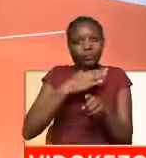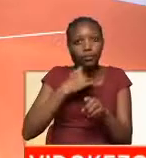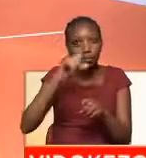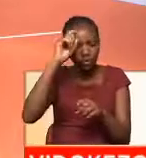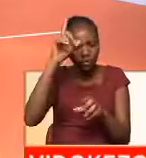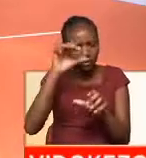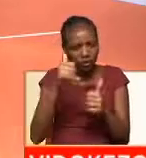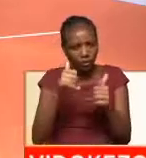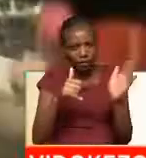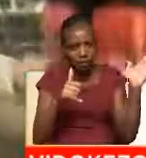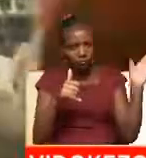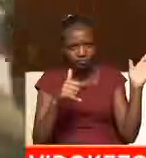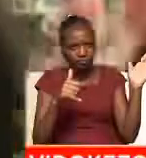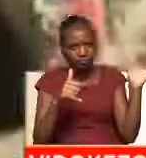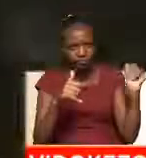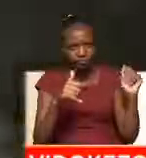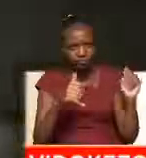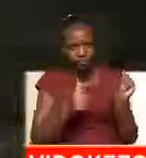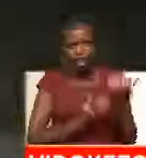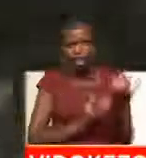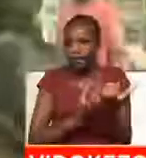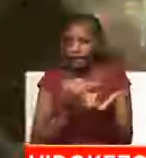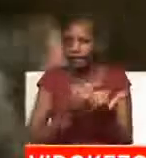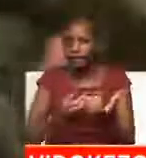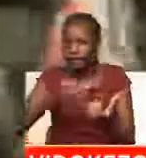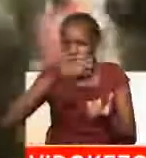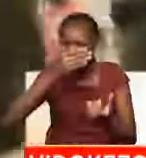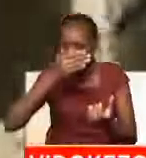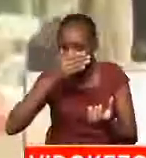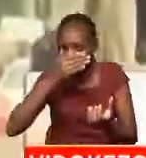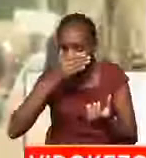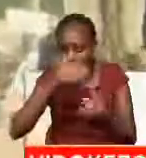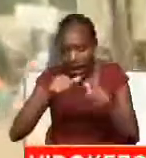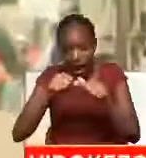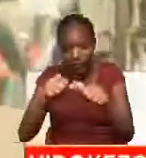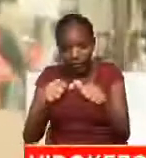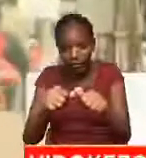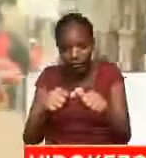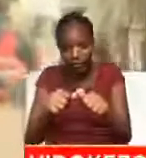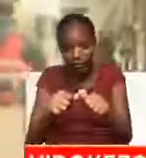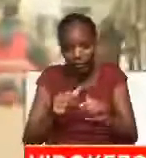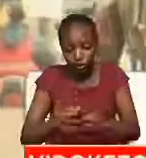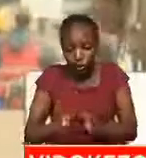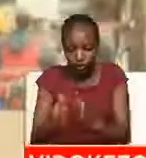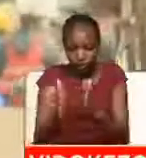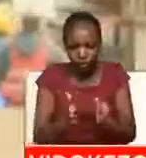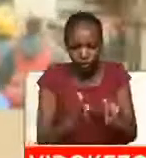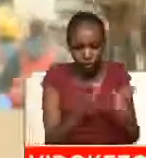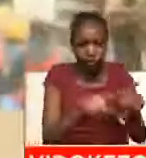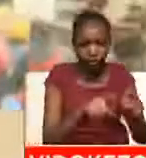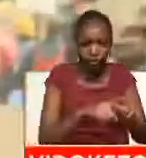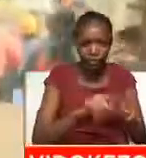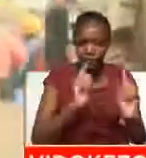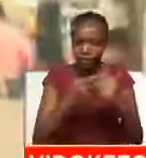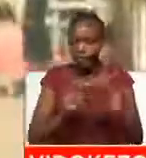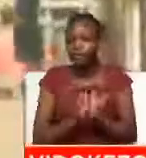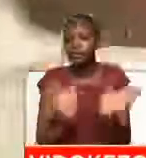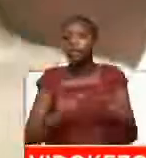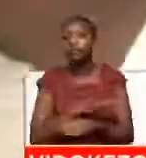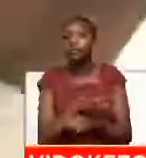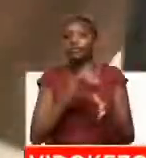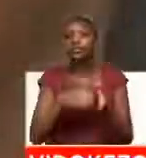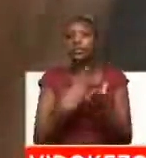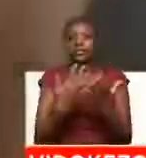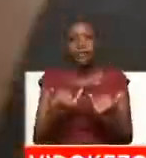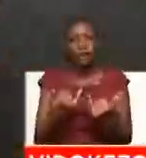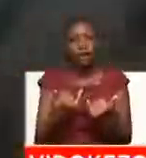mambo. Biashara ya barakoa imeonekana kunoga katika barabara za miji na sehemu zote za umma, ila swala ibuka ni je,